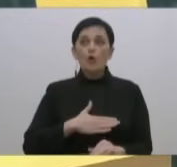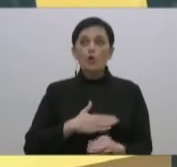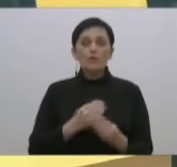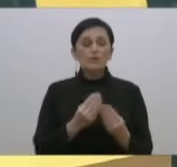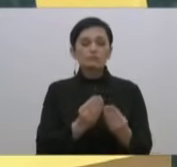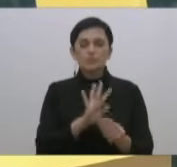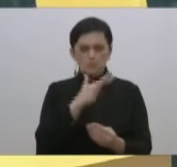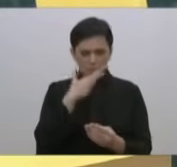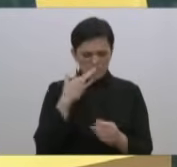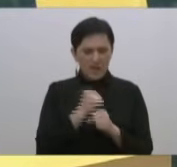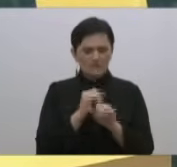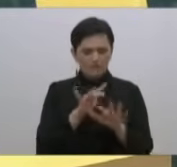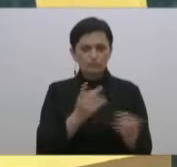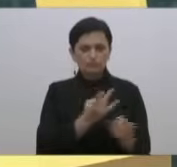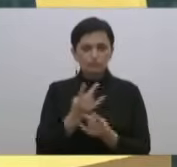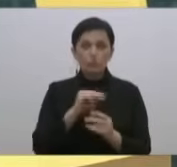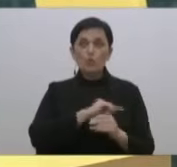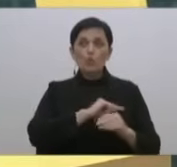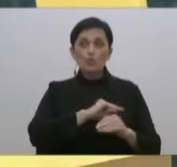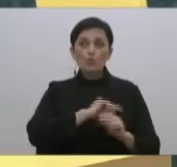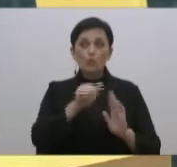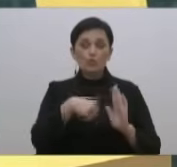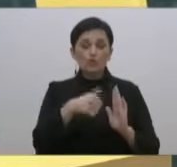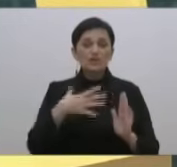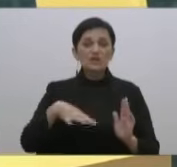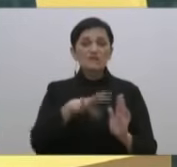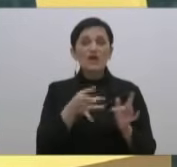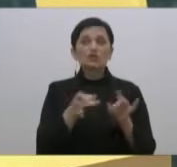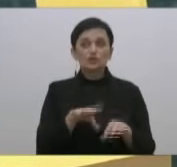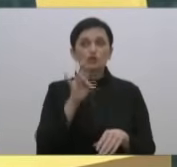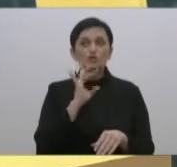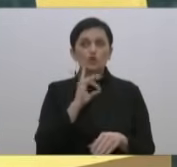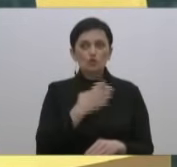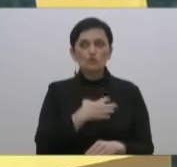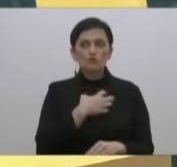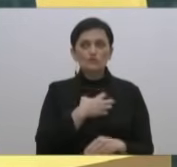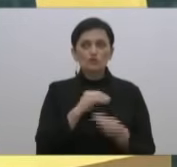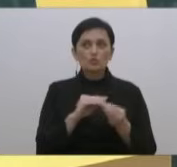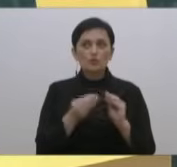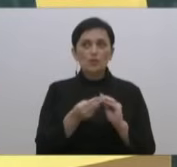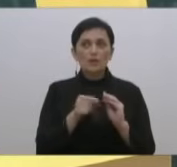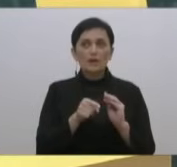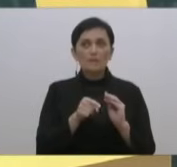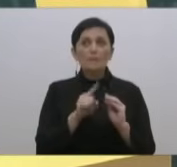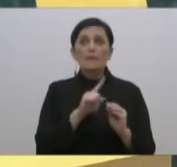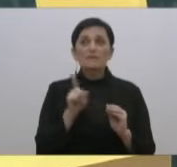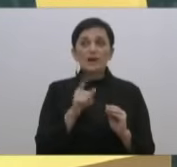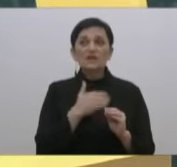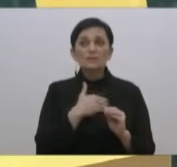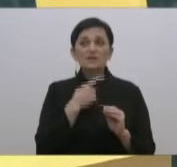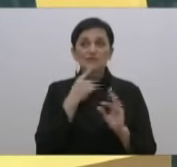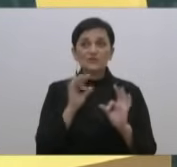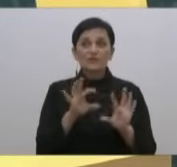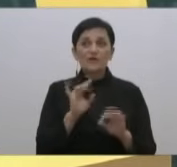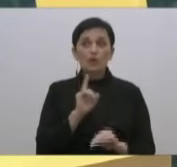უნდა მივეცეთ და ძალიან ბევრია გასაკეთებელი. Უმუშევრობა ქვეყანაში რჩება ჯერ კიდევ მნიშვნელოვან გამოწვევად. Მაგრამ აქ მე მინდა